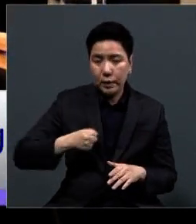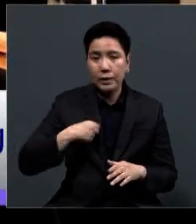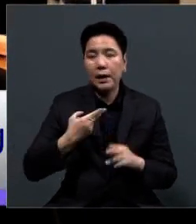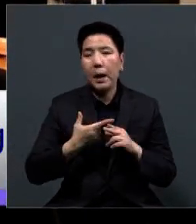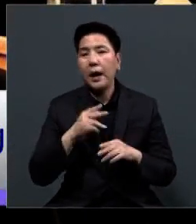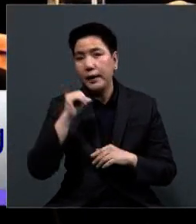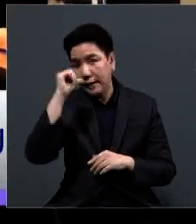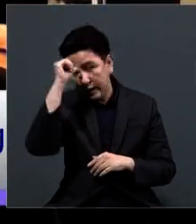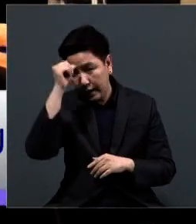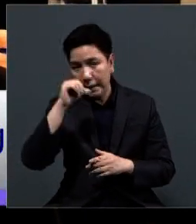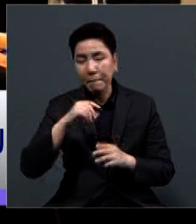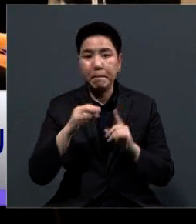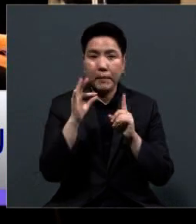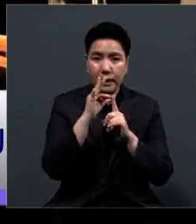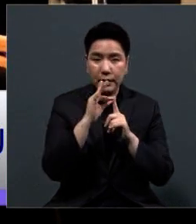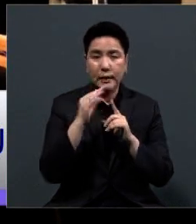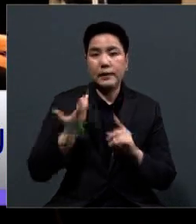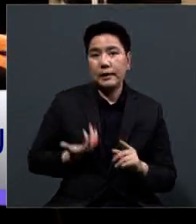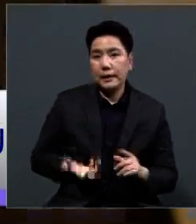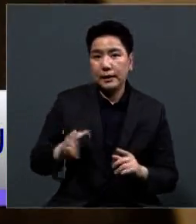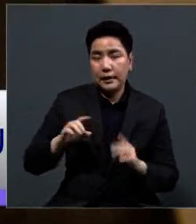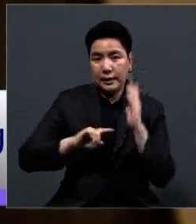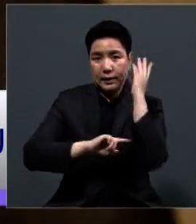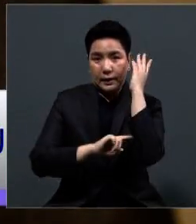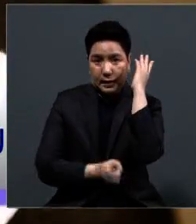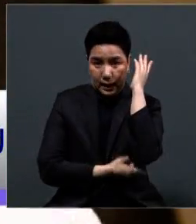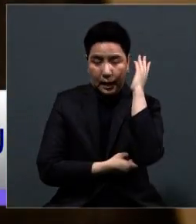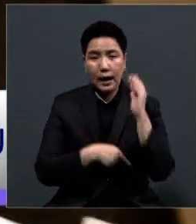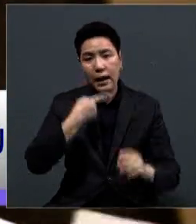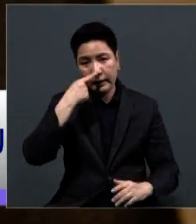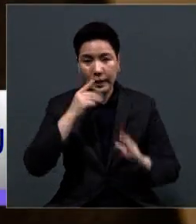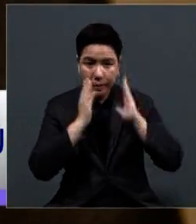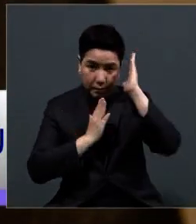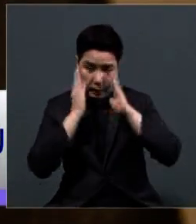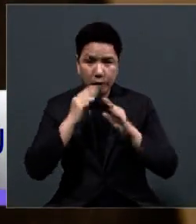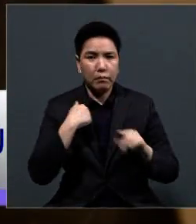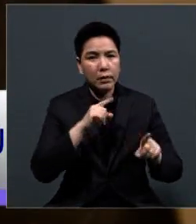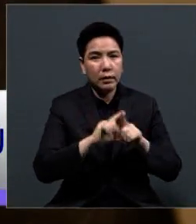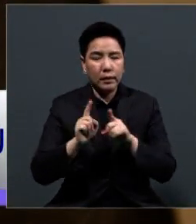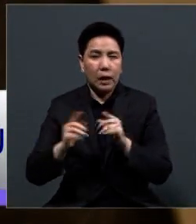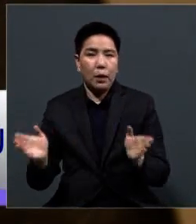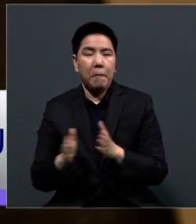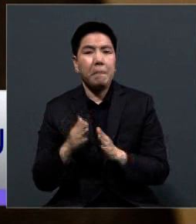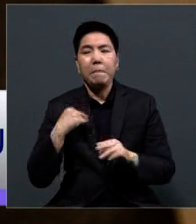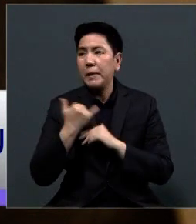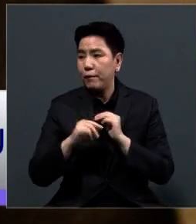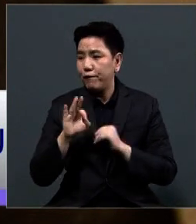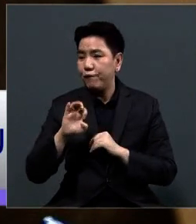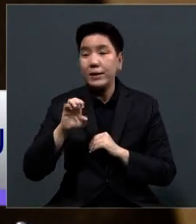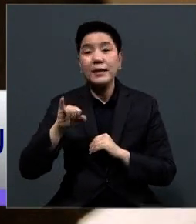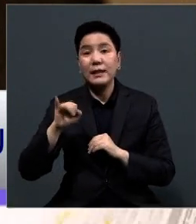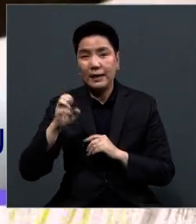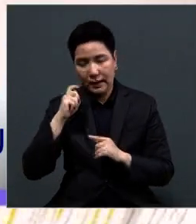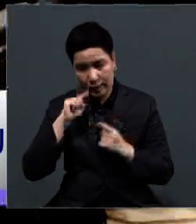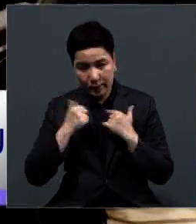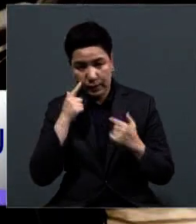ดีฟปากีสถานศรีลังกาไทยและมาเลเซียโดยที่ประชุมได้นำเสนอข้อมูลการฝึกอบรมและกิจกรรม